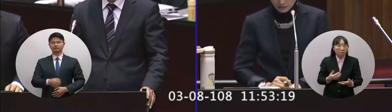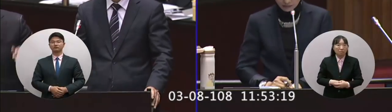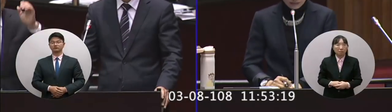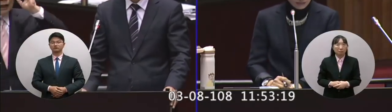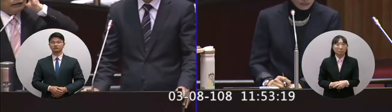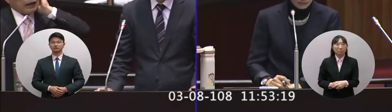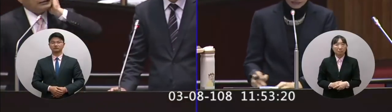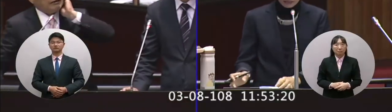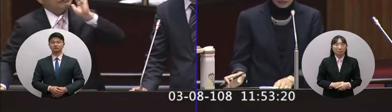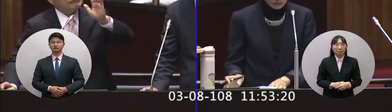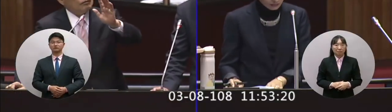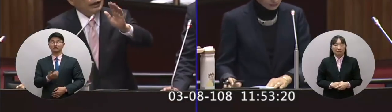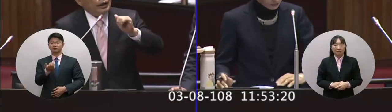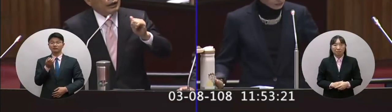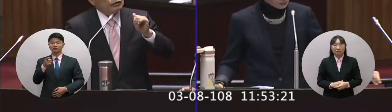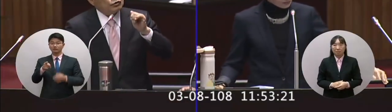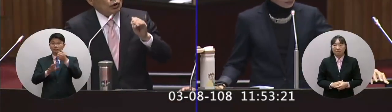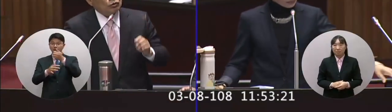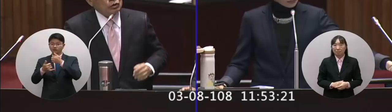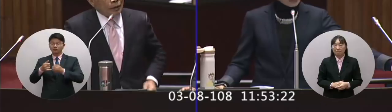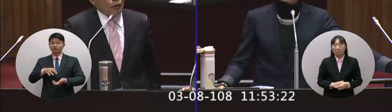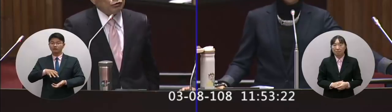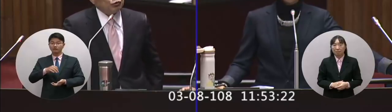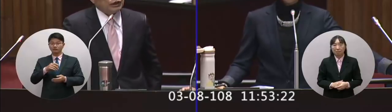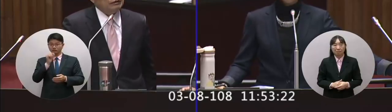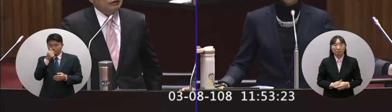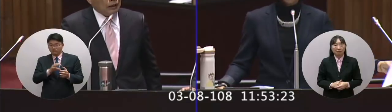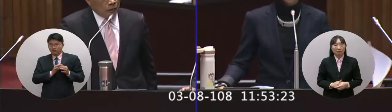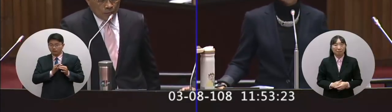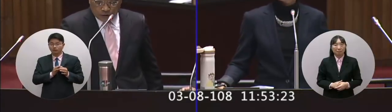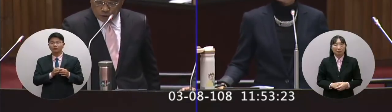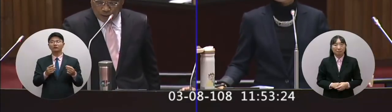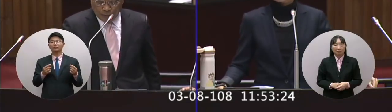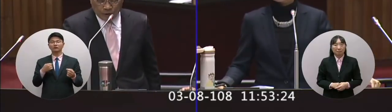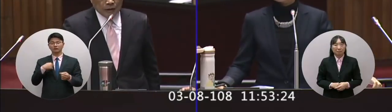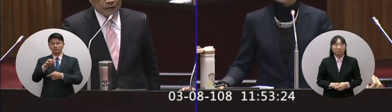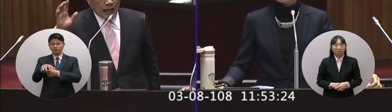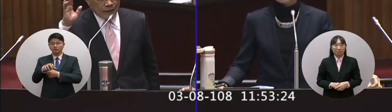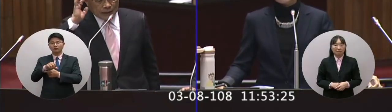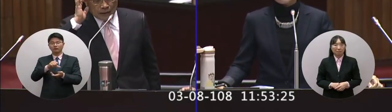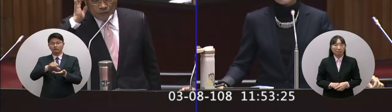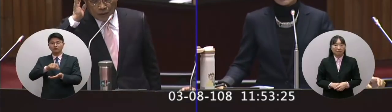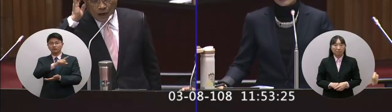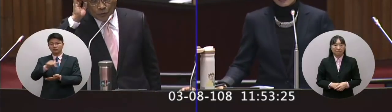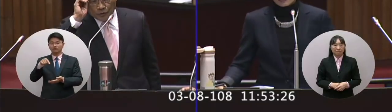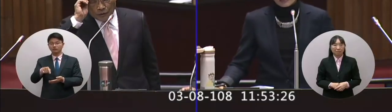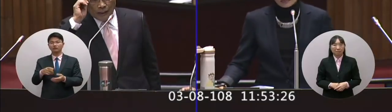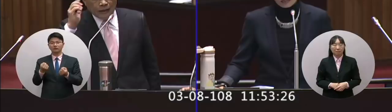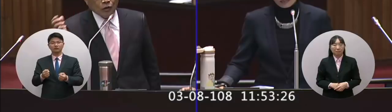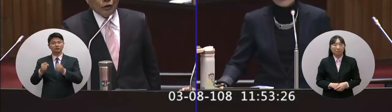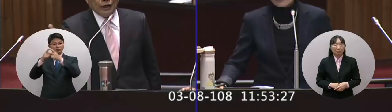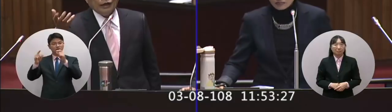有关刚才委员所特别关注的，我们的农产品在这个奥